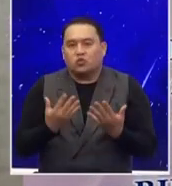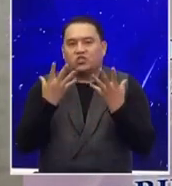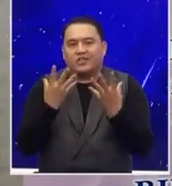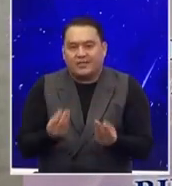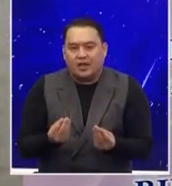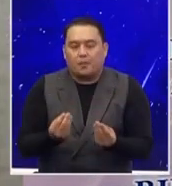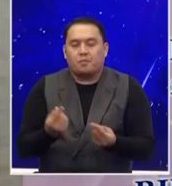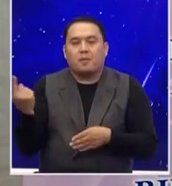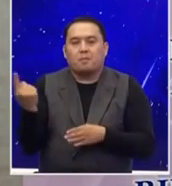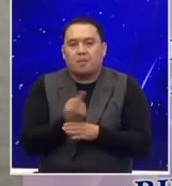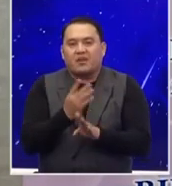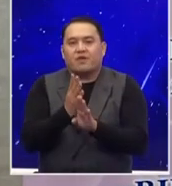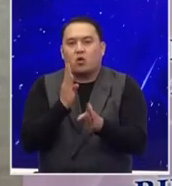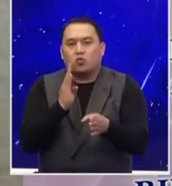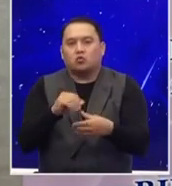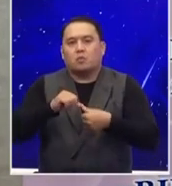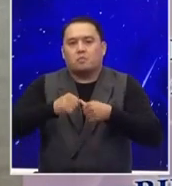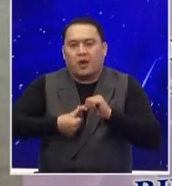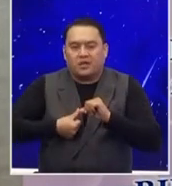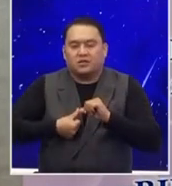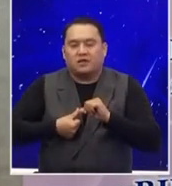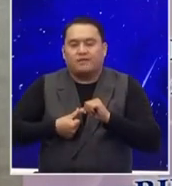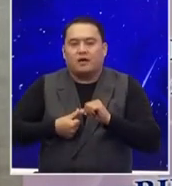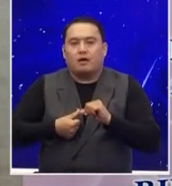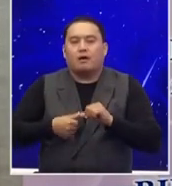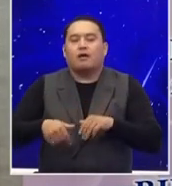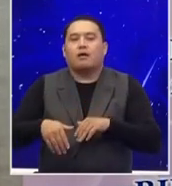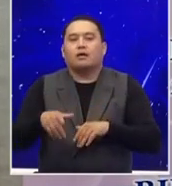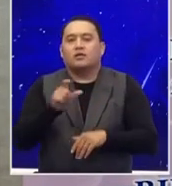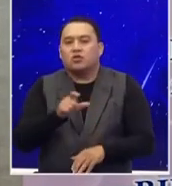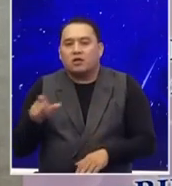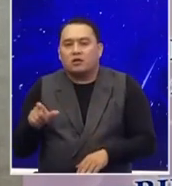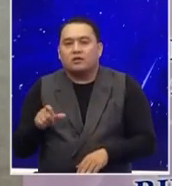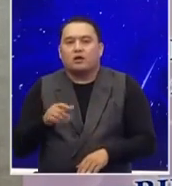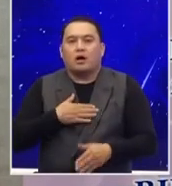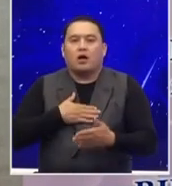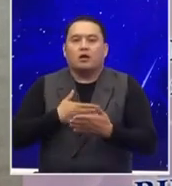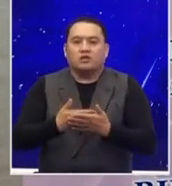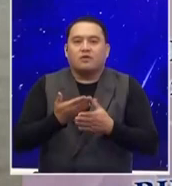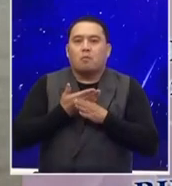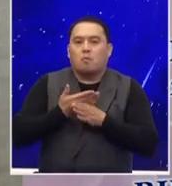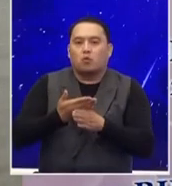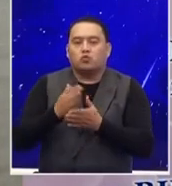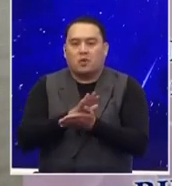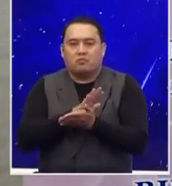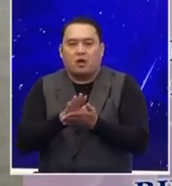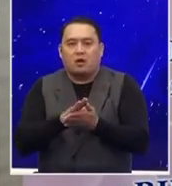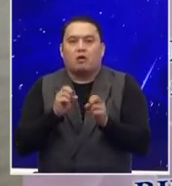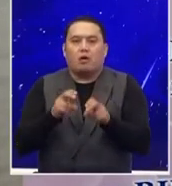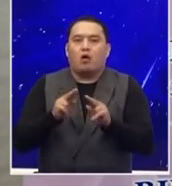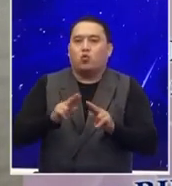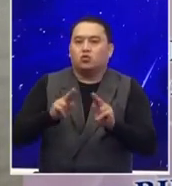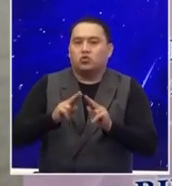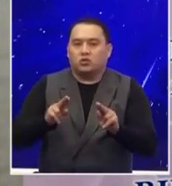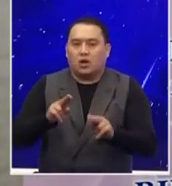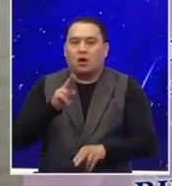а это в первую очередь долгосрочный, так как те ребята, которые сейчас волонтерят, они опробовали себя как педагоги